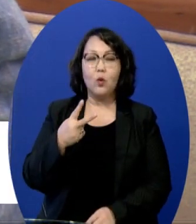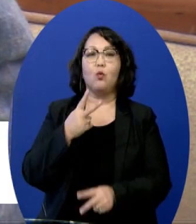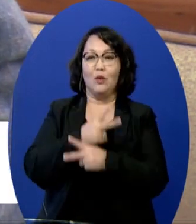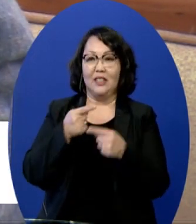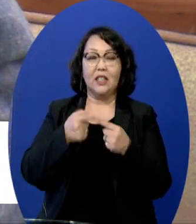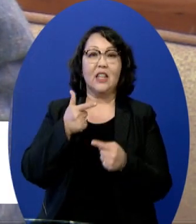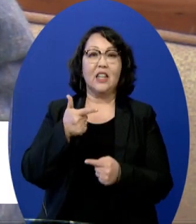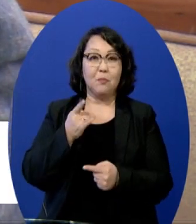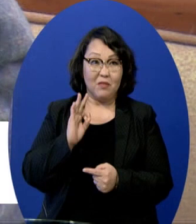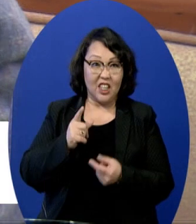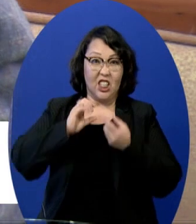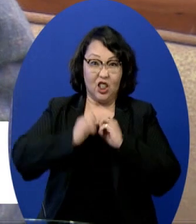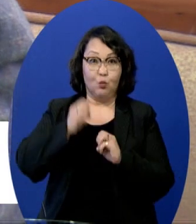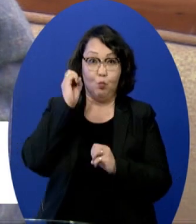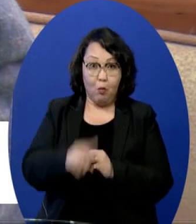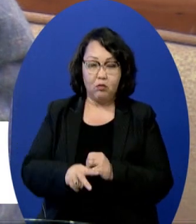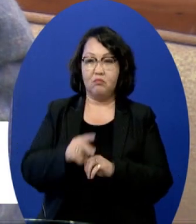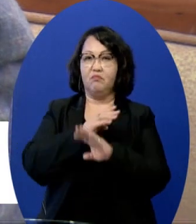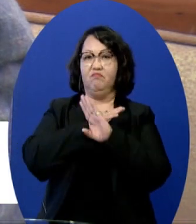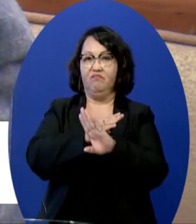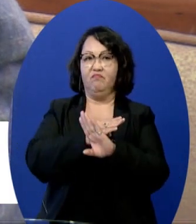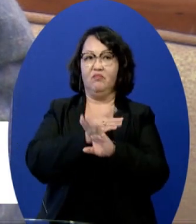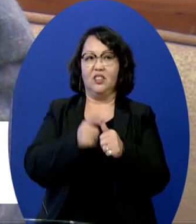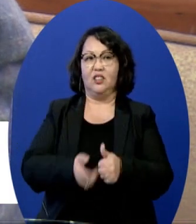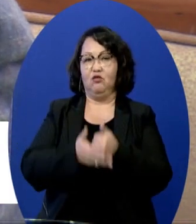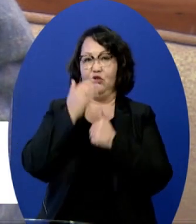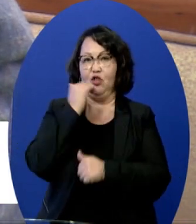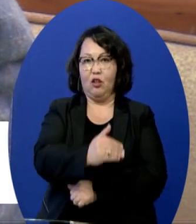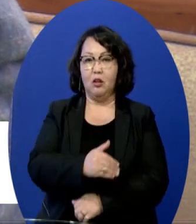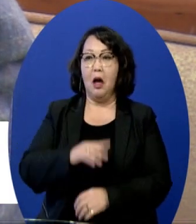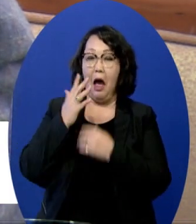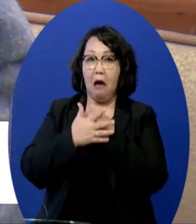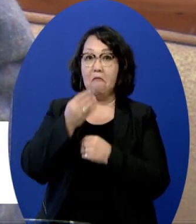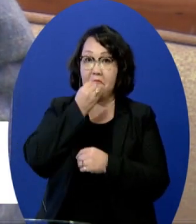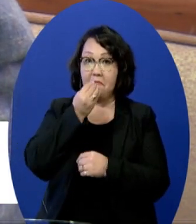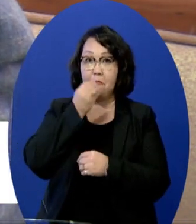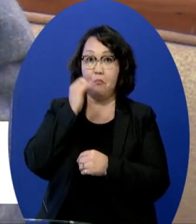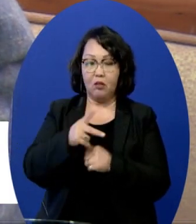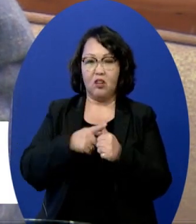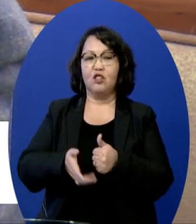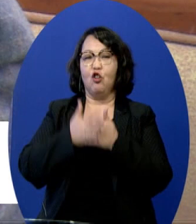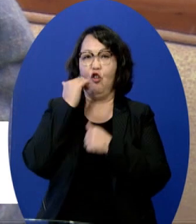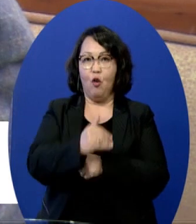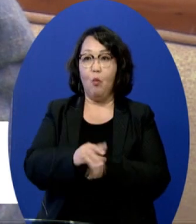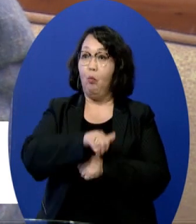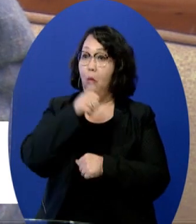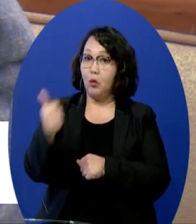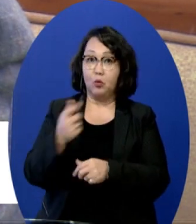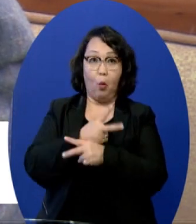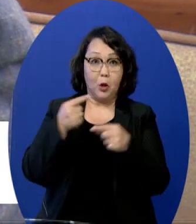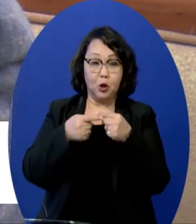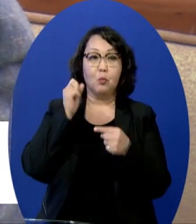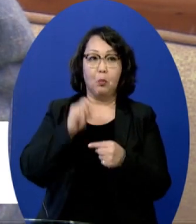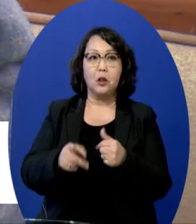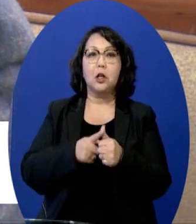Тэгэхээр ганцхан авилга албан тушаалын гэмтрэг үйлдсэнд бол нэр дэвших нь хоригддог. Бусд гэмтрэг үйлдсэн тохиолдолд нэр дэвших нь нийлттэй байгаа